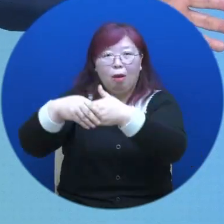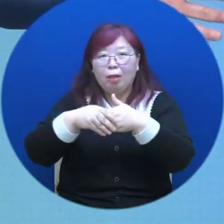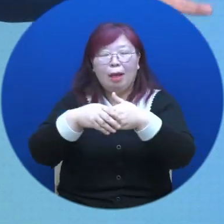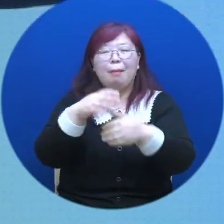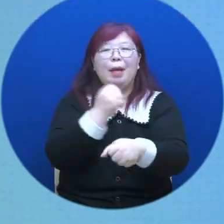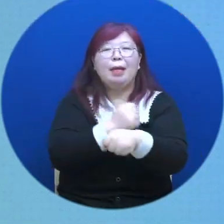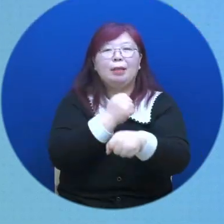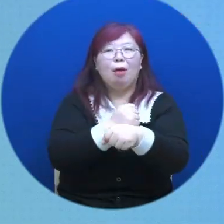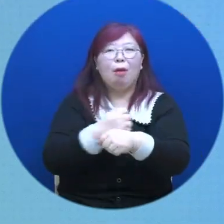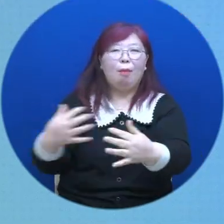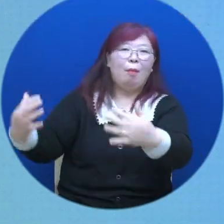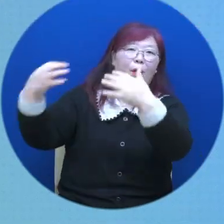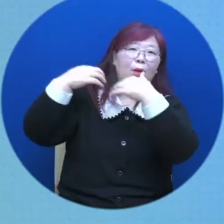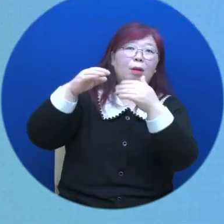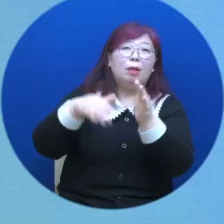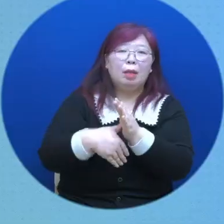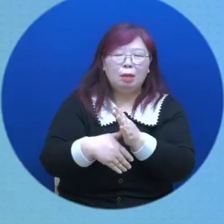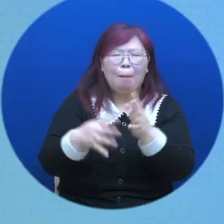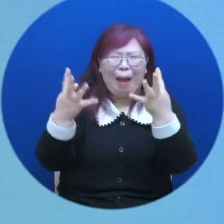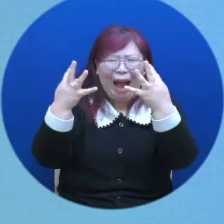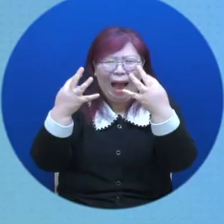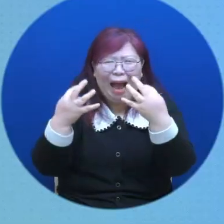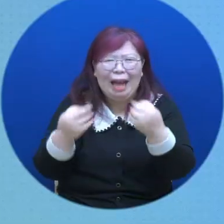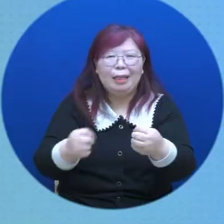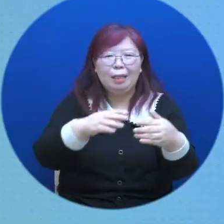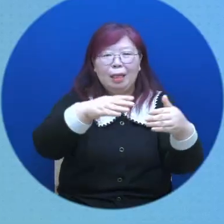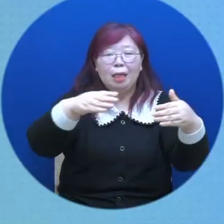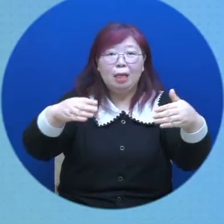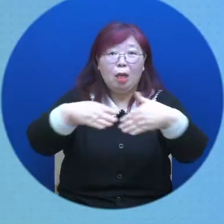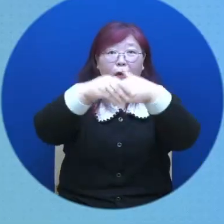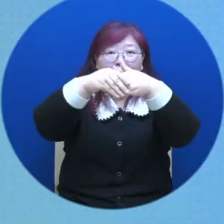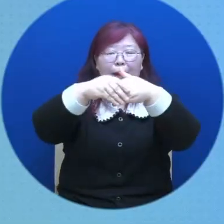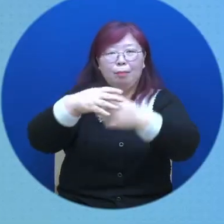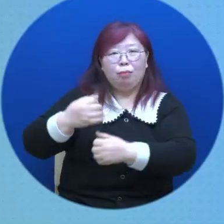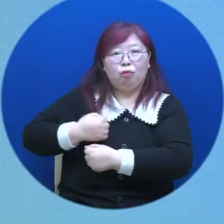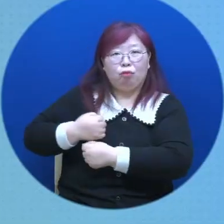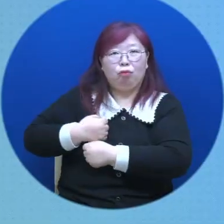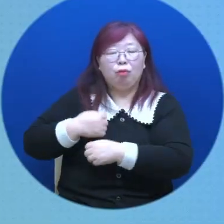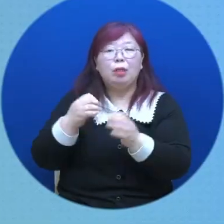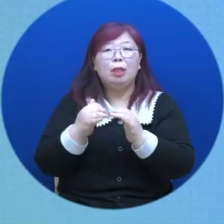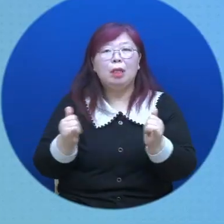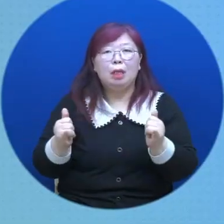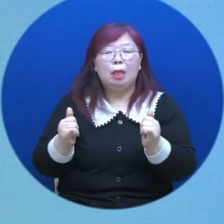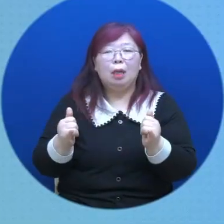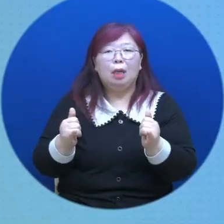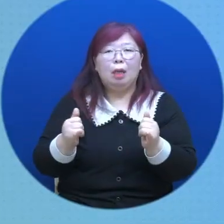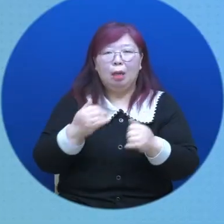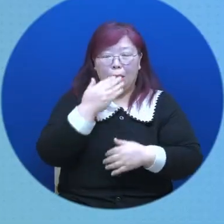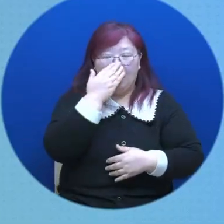문제는 그 많은 연합군에 싸워야 할 병력, 싸워야 할 군사가 없어요.